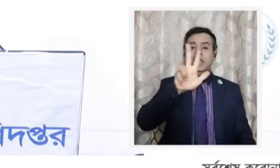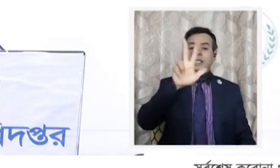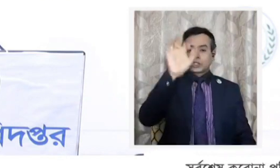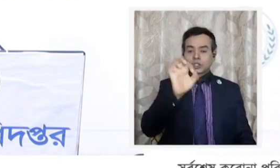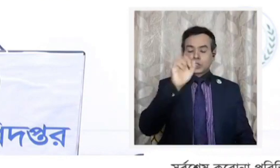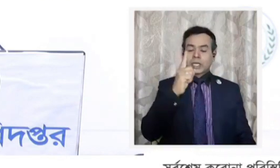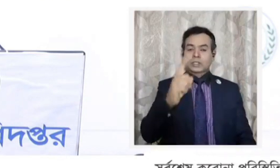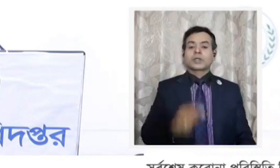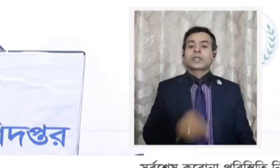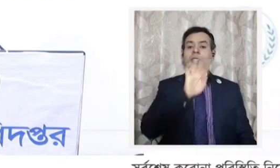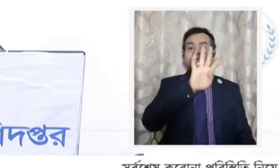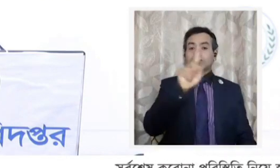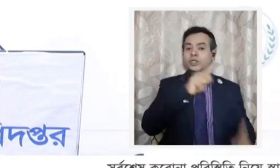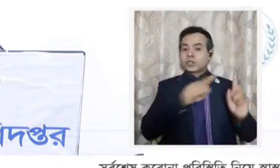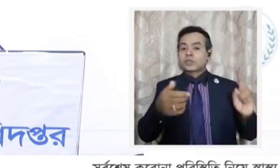43.27%,